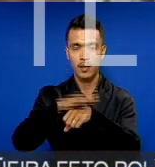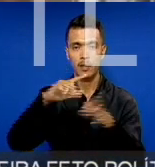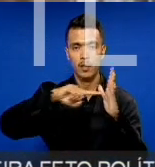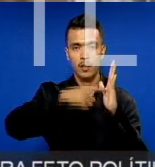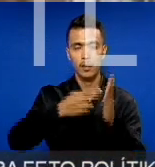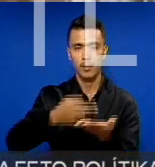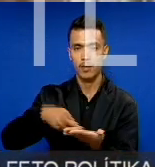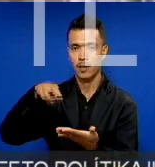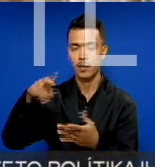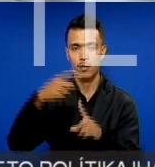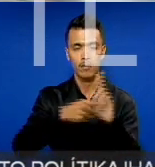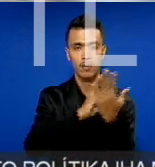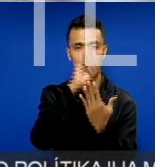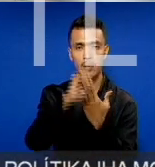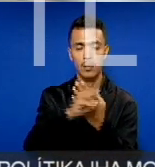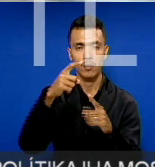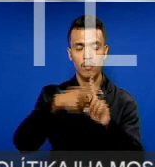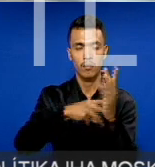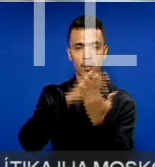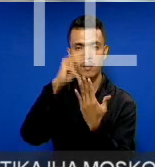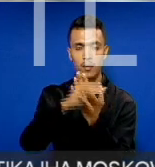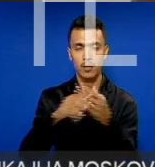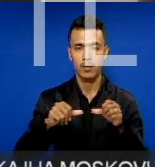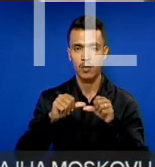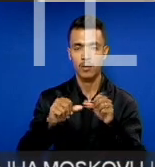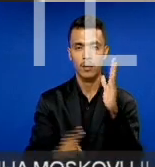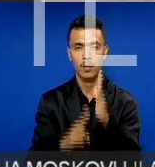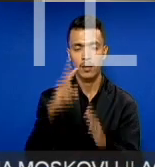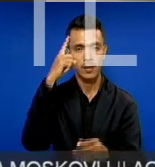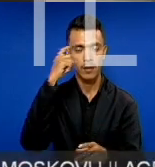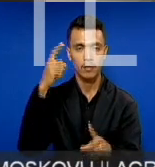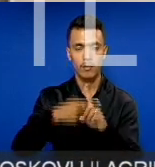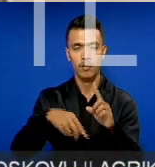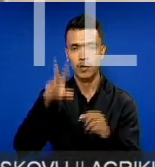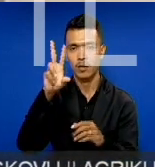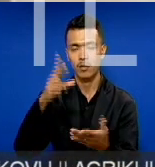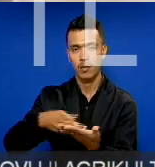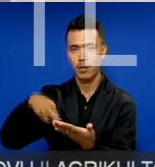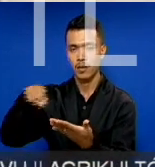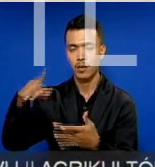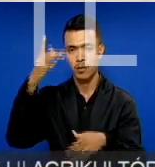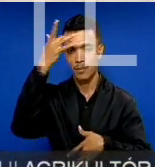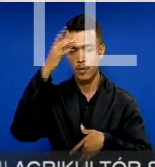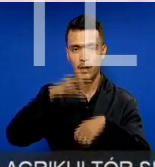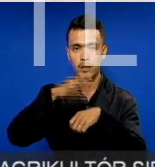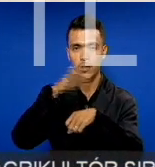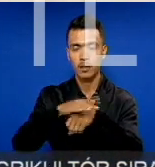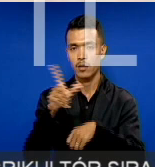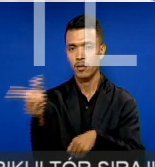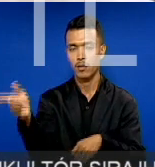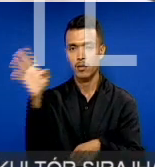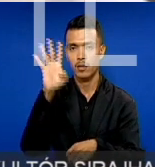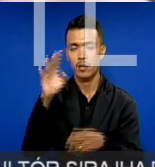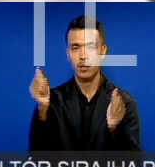husi fulan zanir to mar sutina ne continua hasta durante fulan tolu ne resista caso dengue ha motu nulu resin had